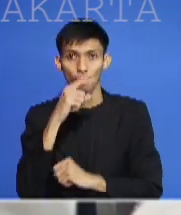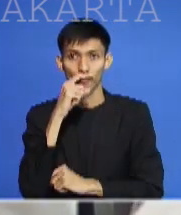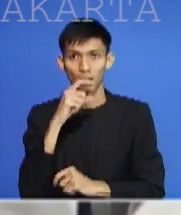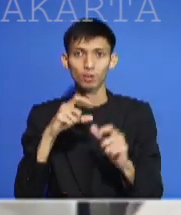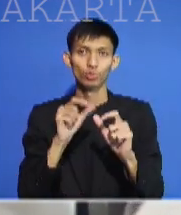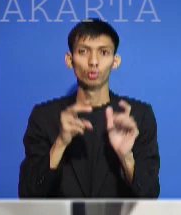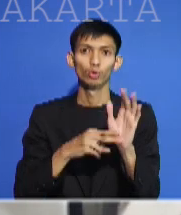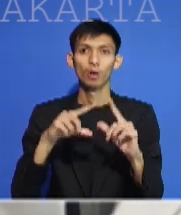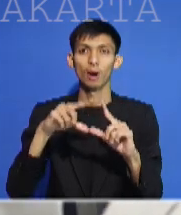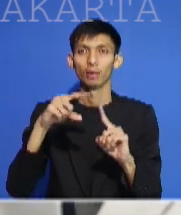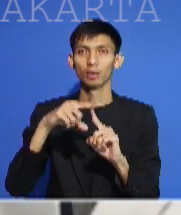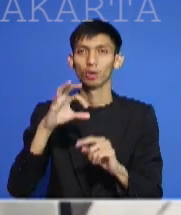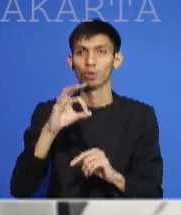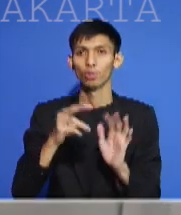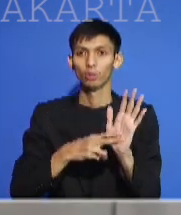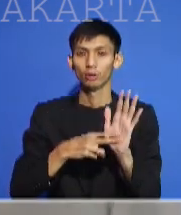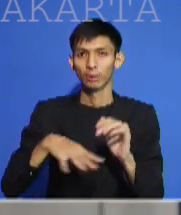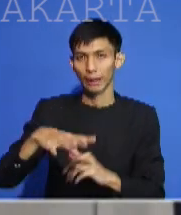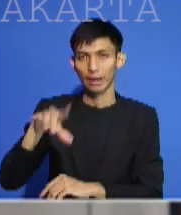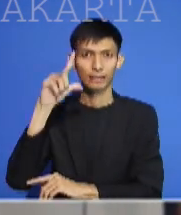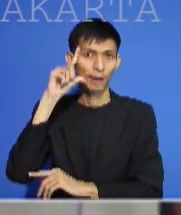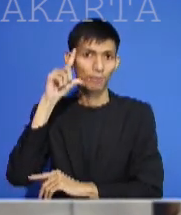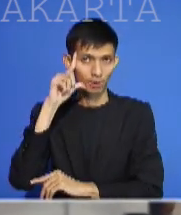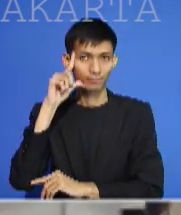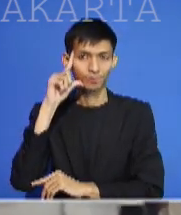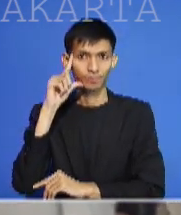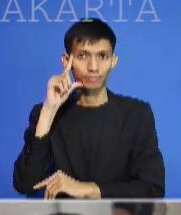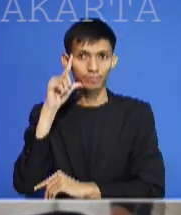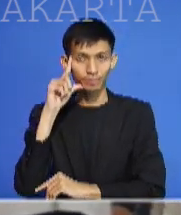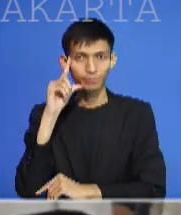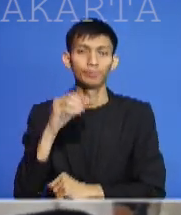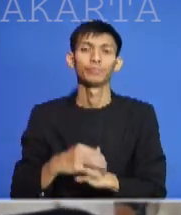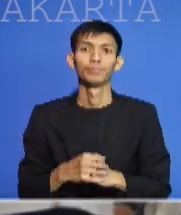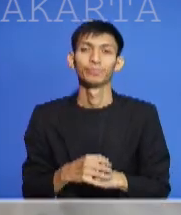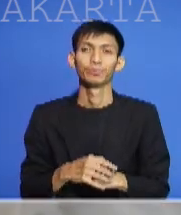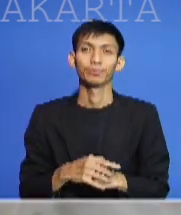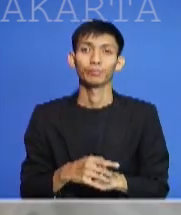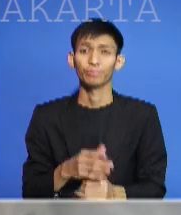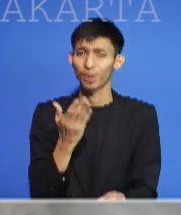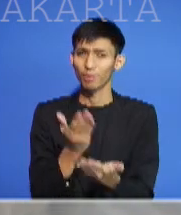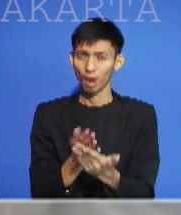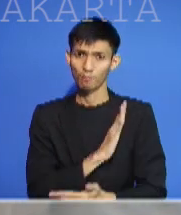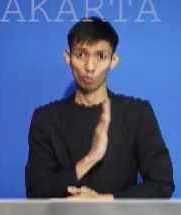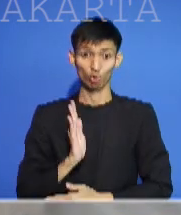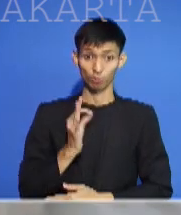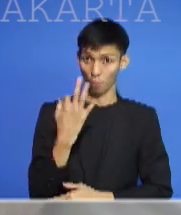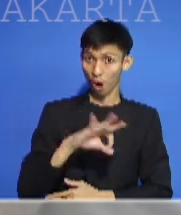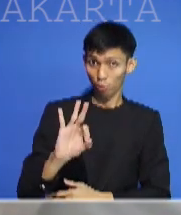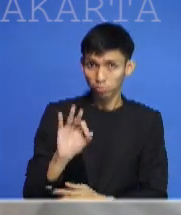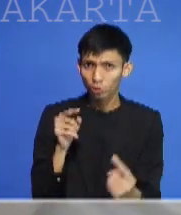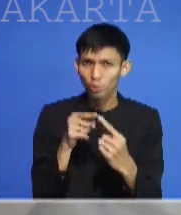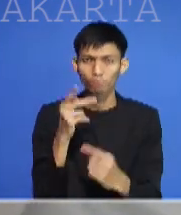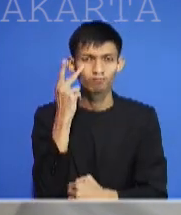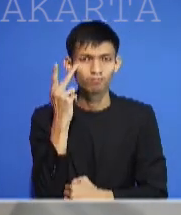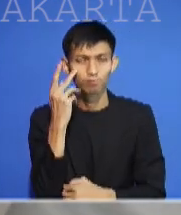Ketua Dewan Penasehat PMI Sleman. Prabu Kusumo berharap kepada pengurus baru agar mengembangkan inovasi guna mempertahankan dan